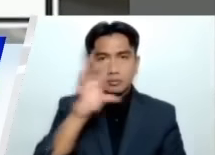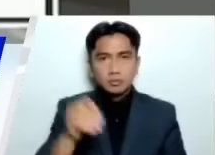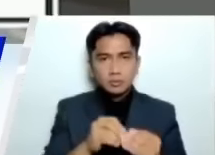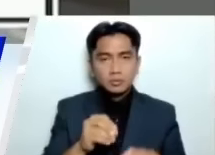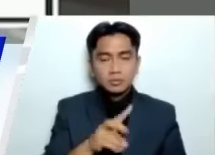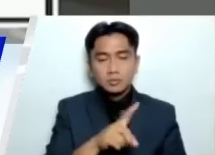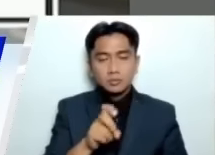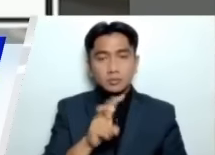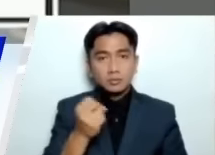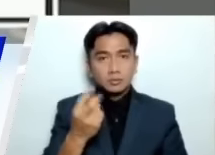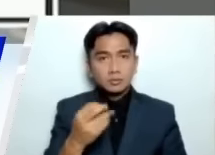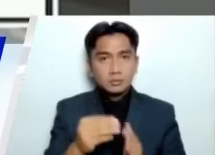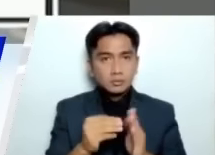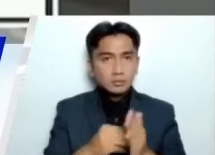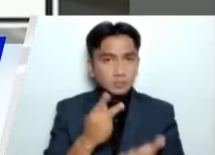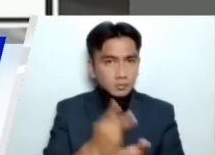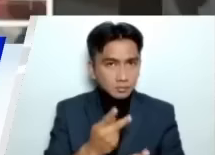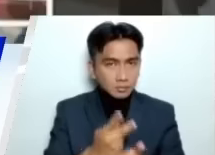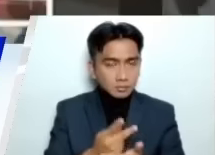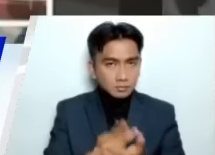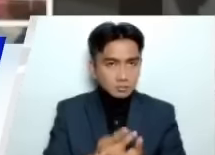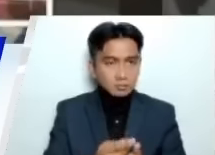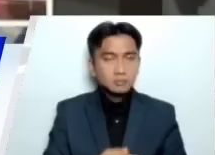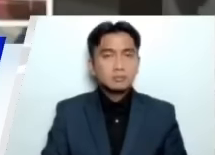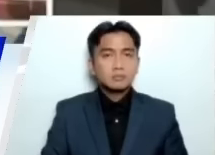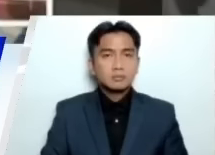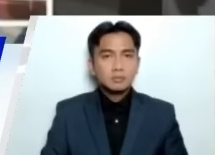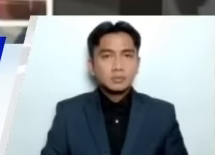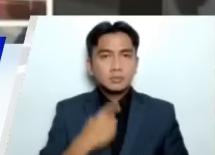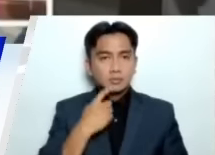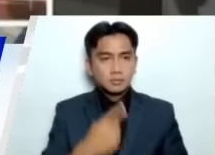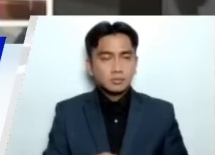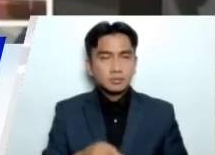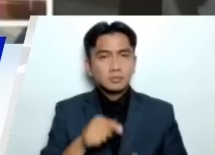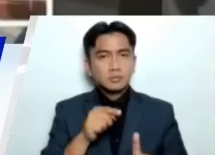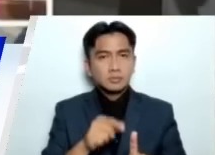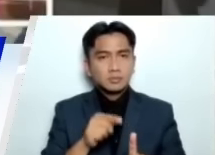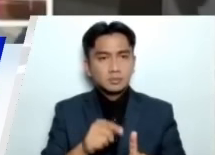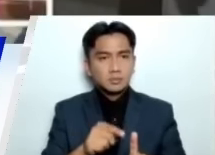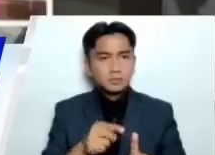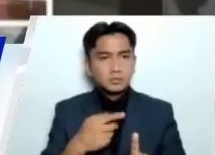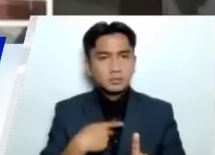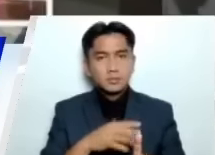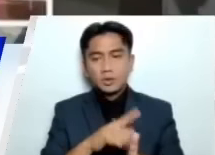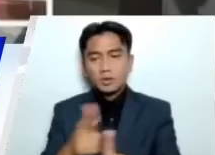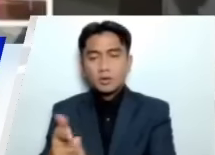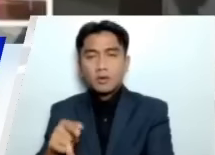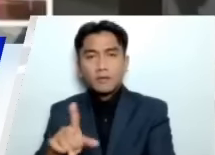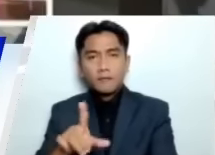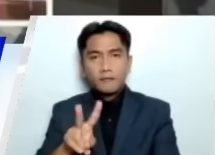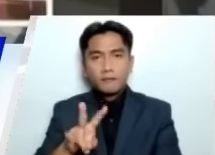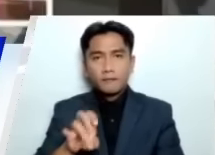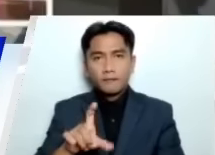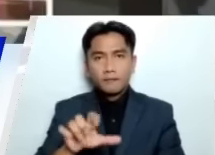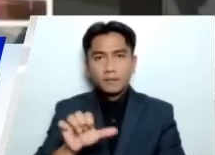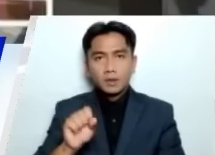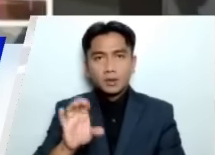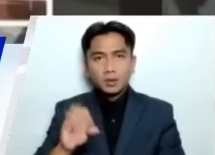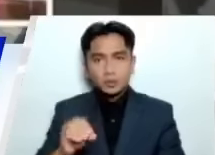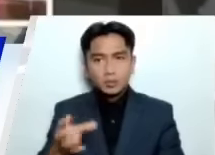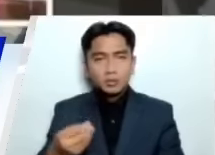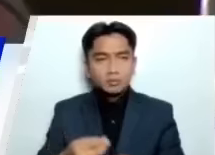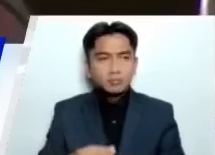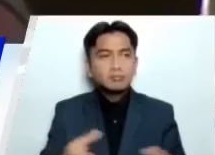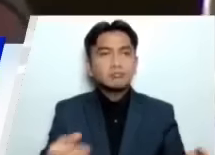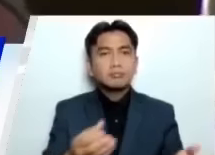na confidential fund. Sabi ni Fajarda, ang security officer na si Colonel Dennis Nolasco ang nagbibigay ng pera sa mga tumatanggap ng